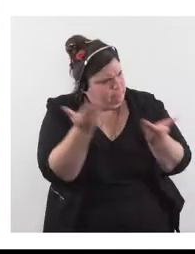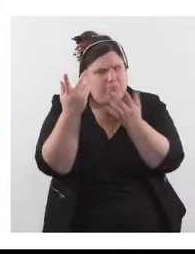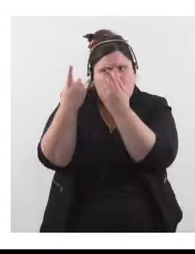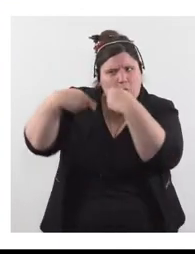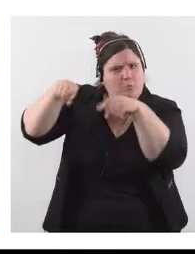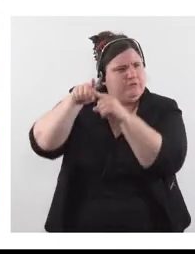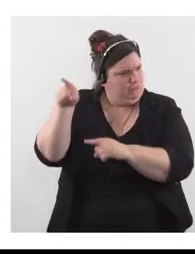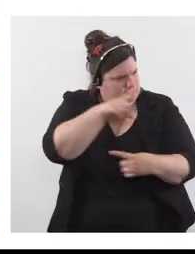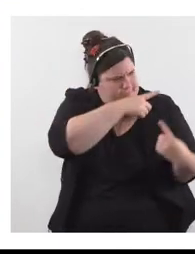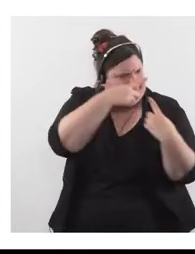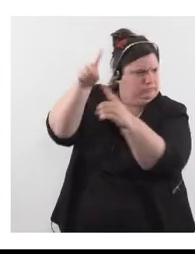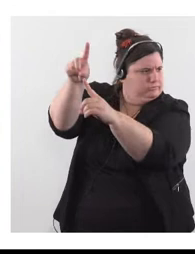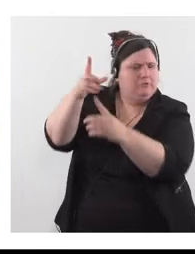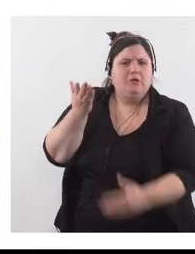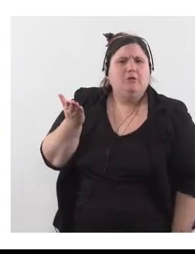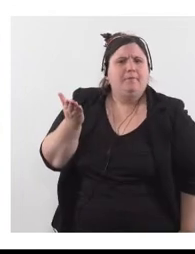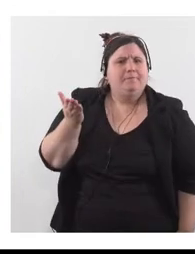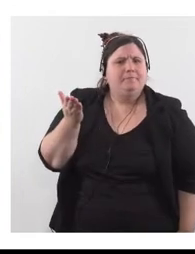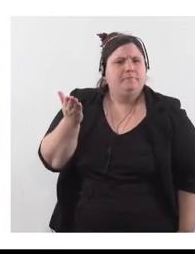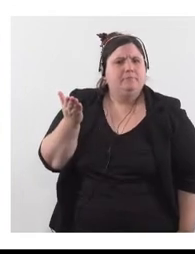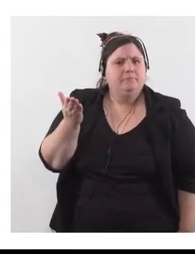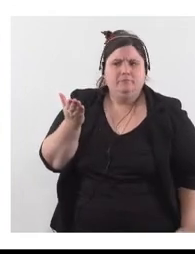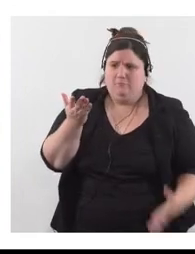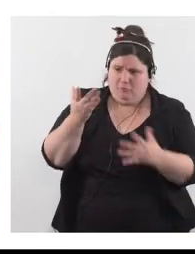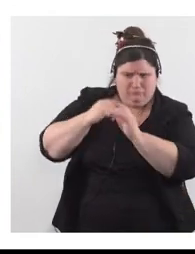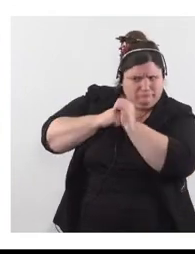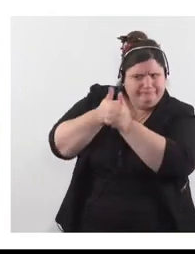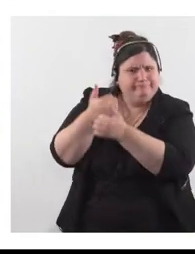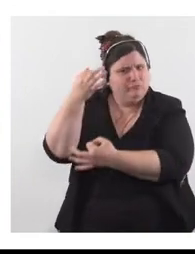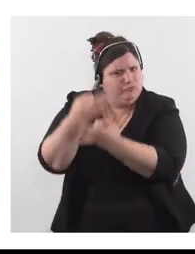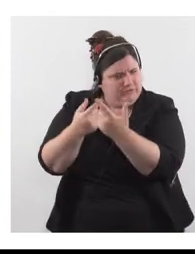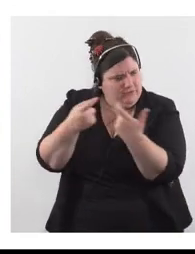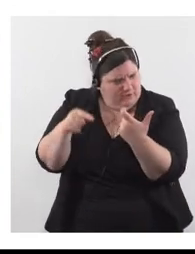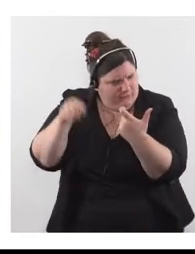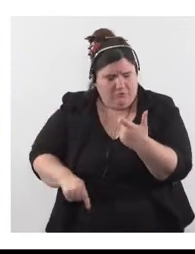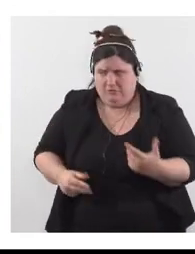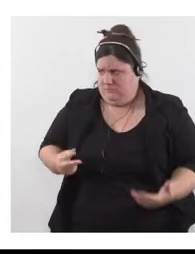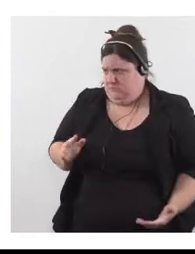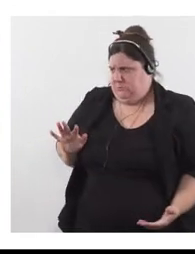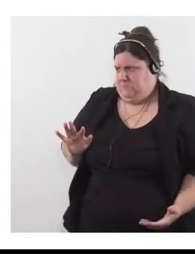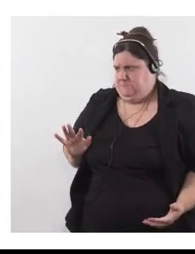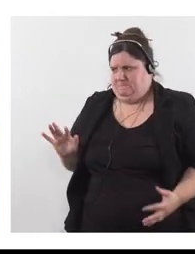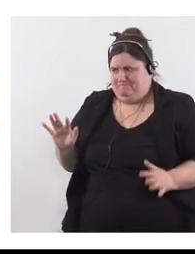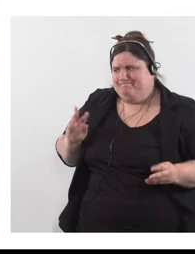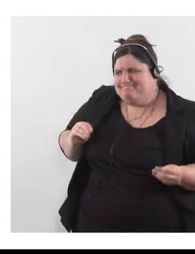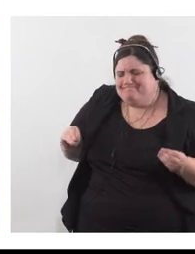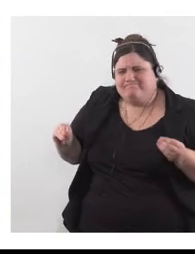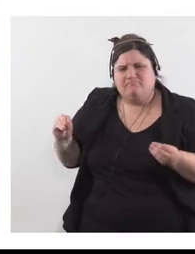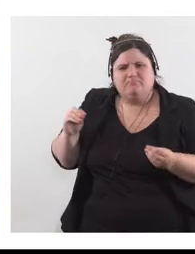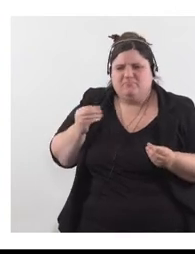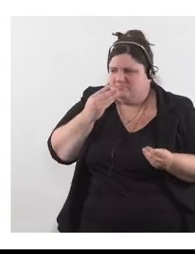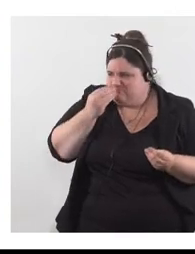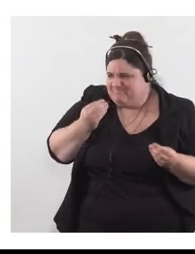commission irlandaise pour poursuivre des actions en justice. Je n'étais pas vraiment